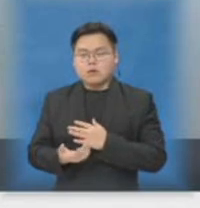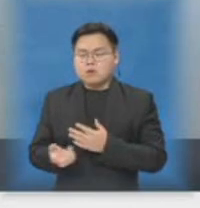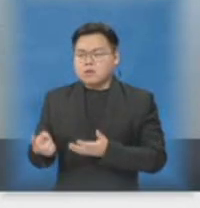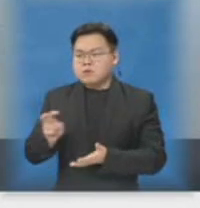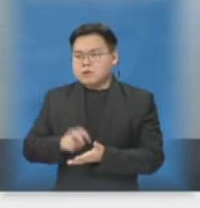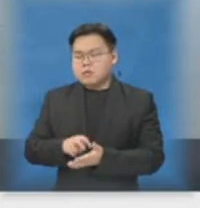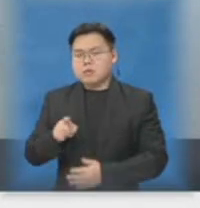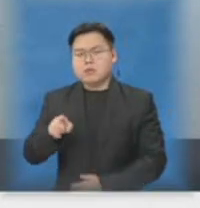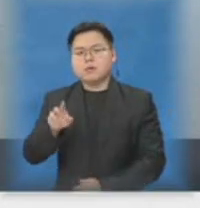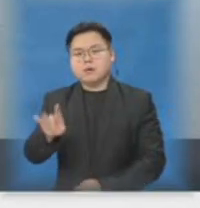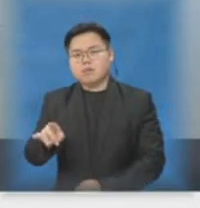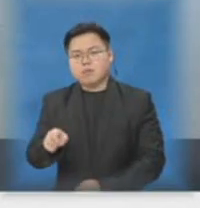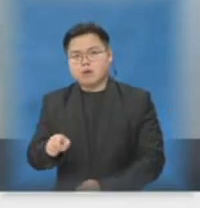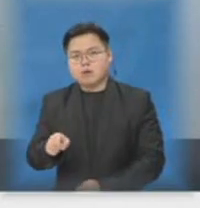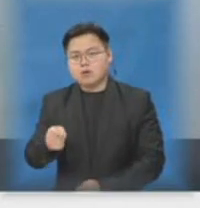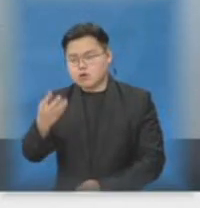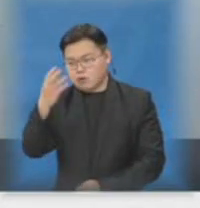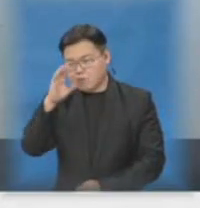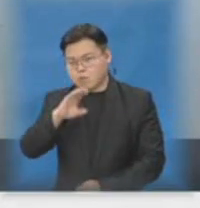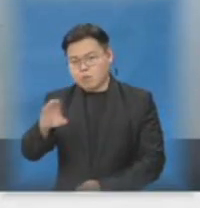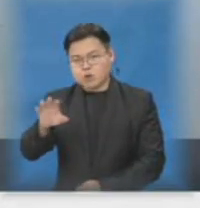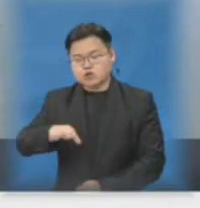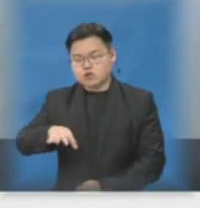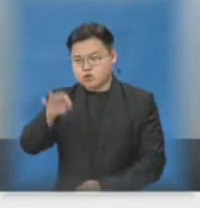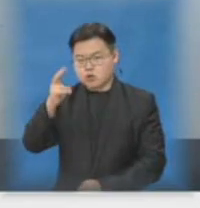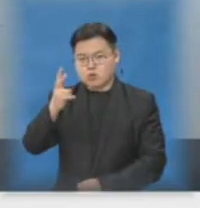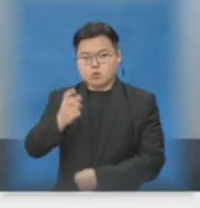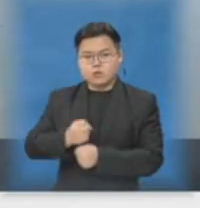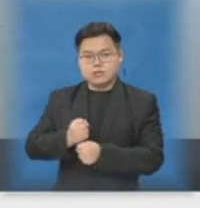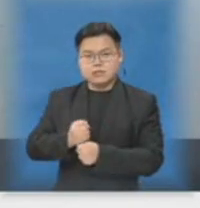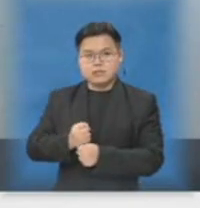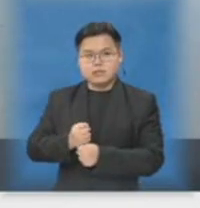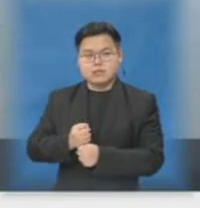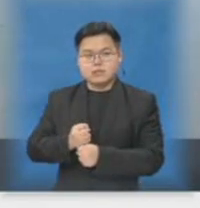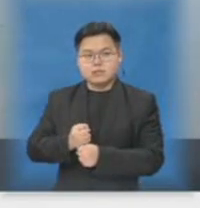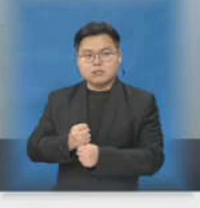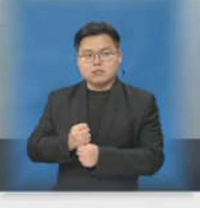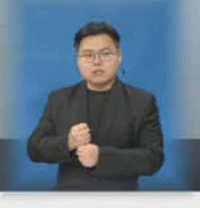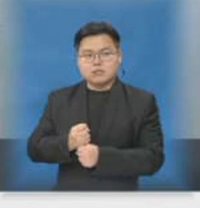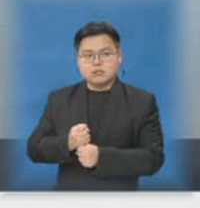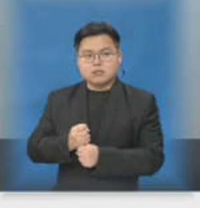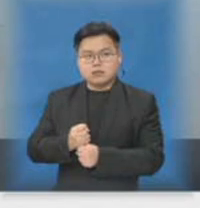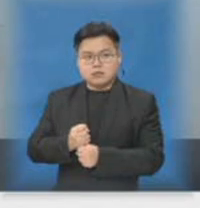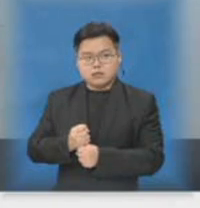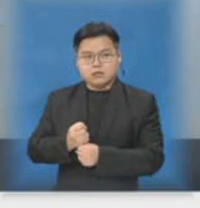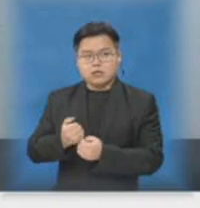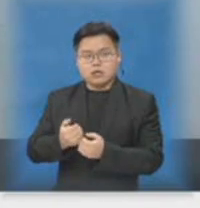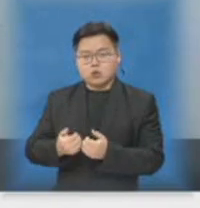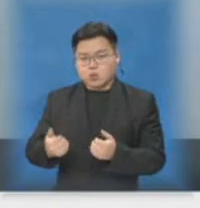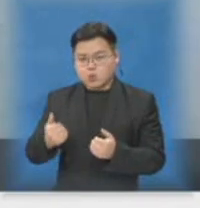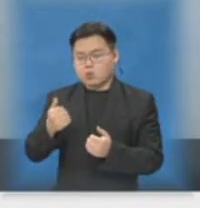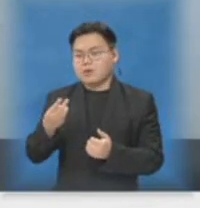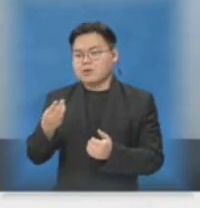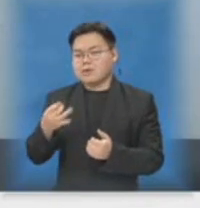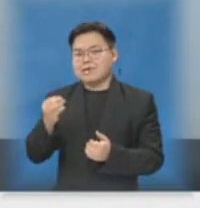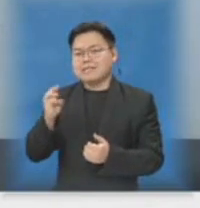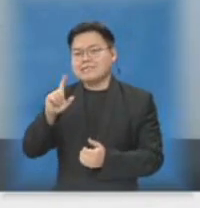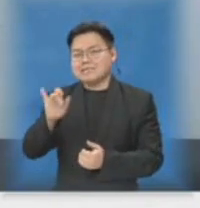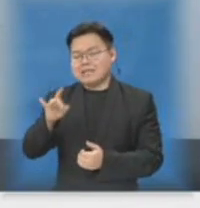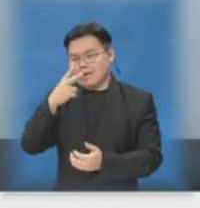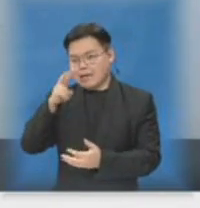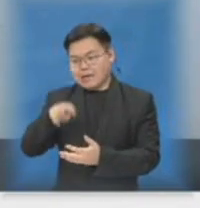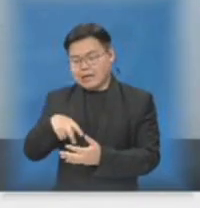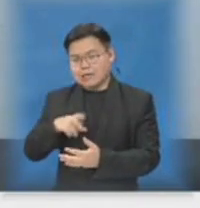тэнцэж гэнэ үгдгээ бол төрийн албаны одоо тэр сонгож шалгалтын тусгай шалгалтын одоо зарын хүрээнд үзээд нийцч явал тэрэндээ одоо бүртгүүлэх хүсэлтэ